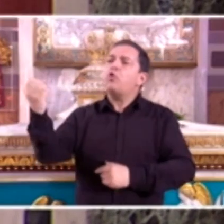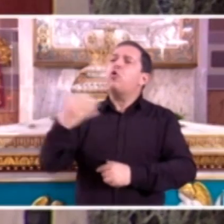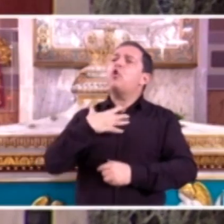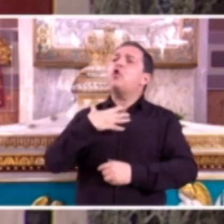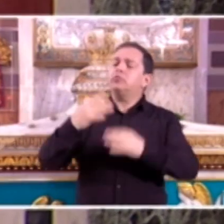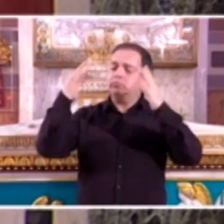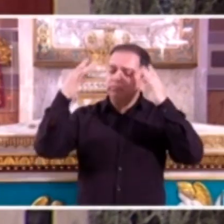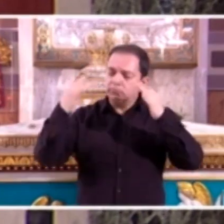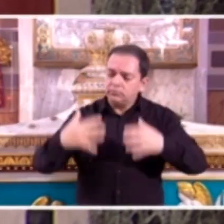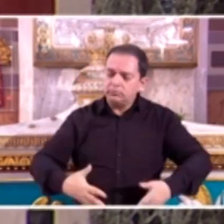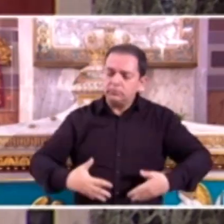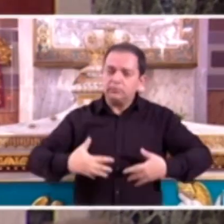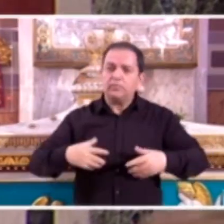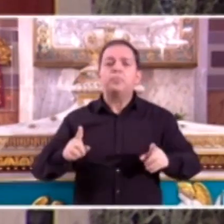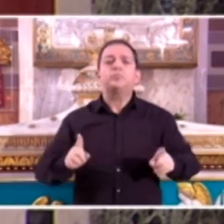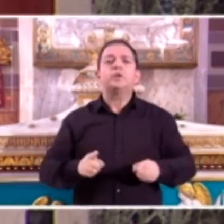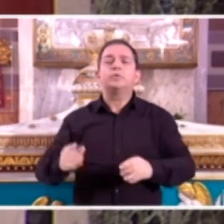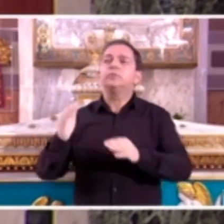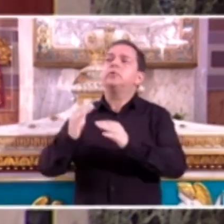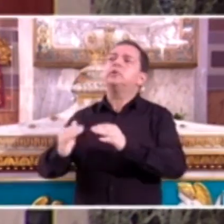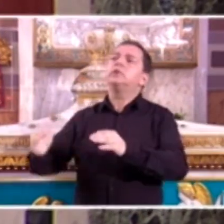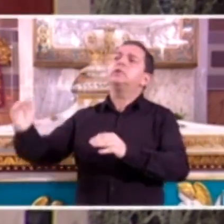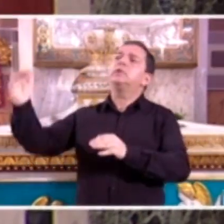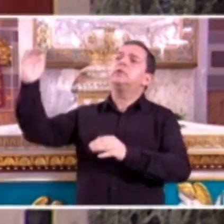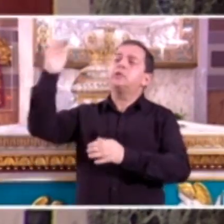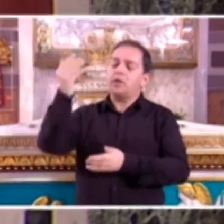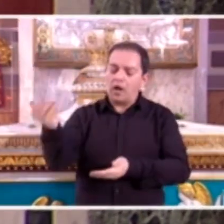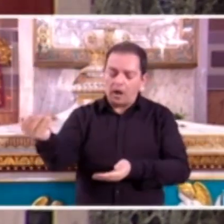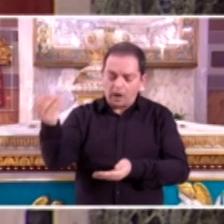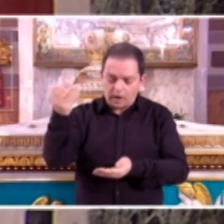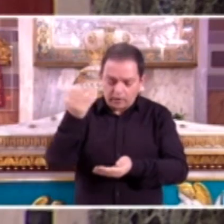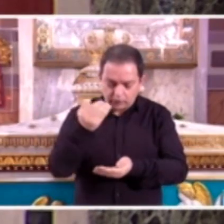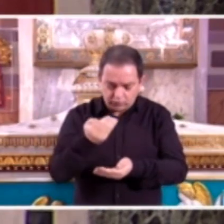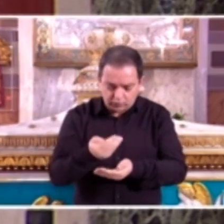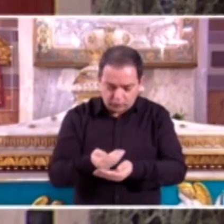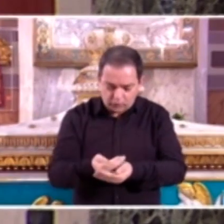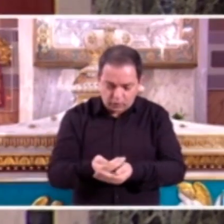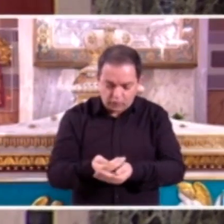Φύλαξον ημάς ο Θεός της η χάρητη. Κύριε